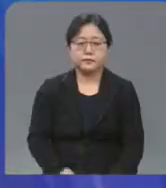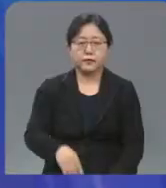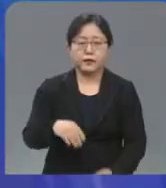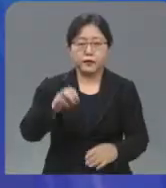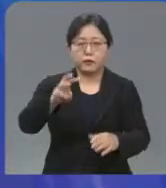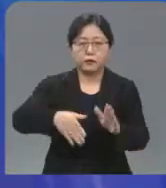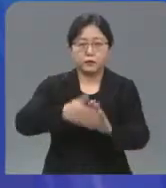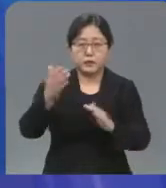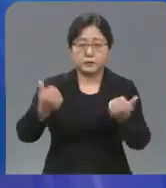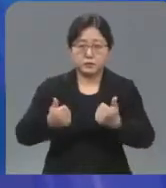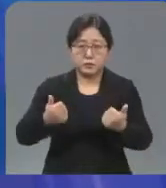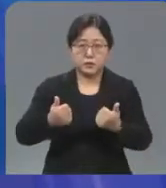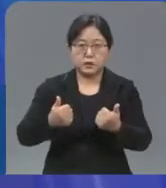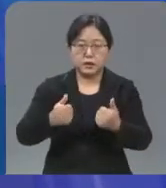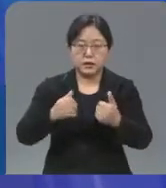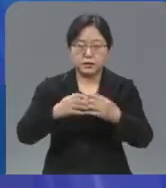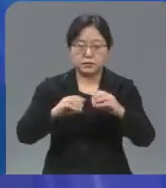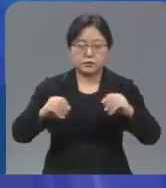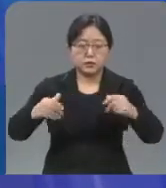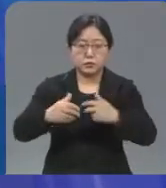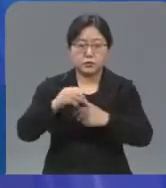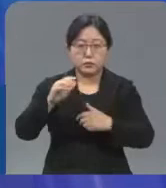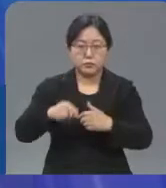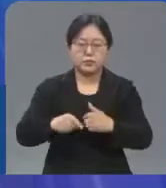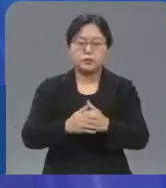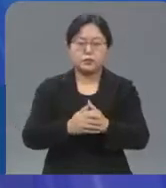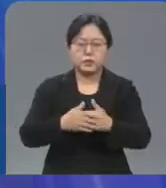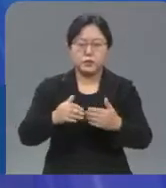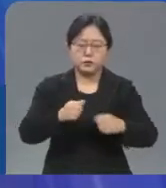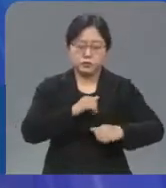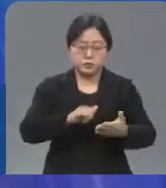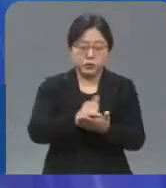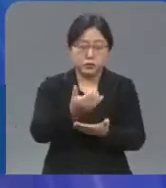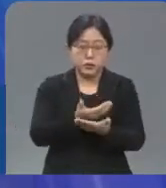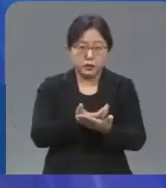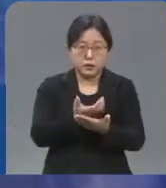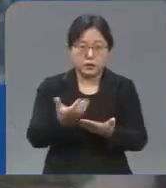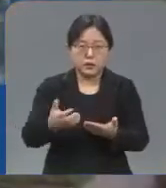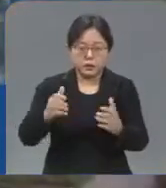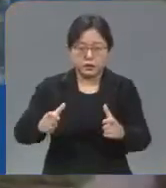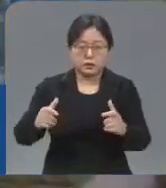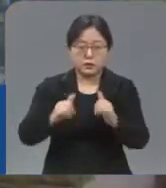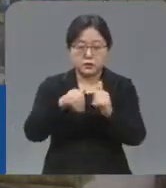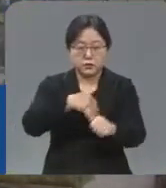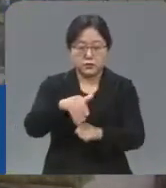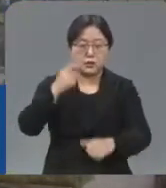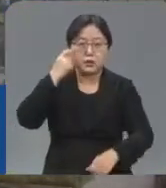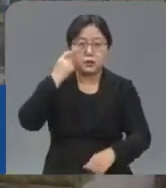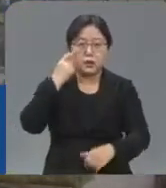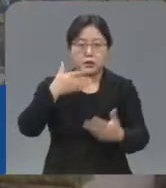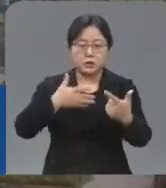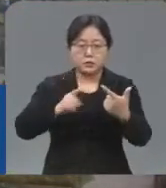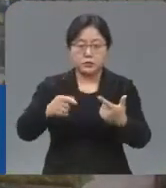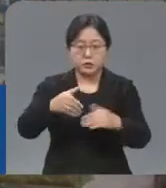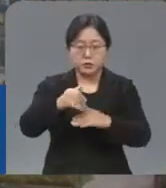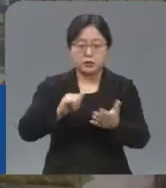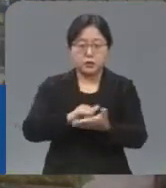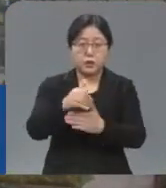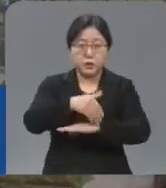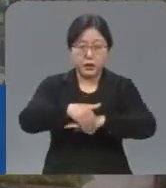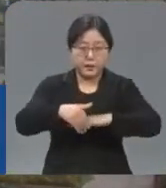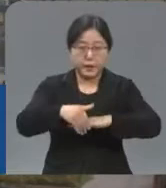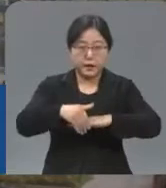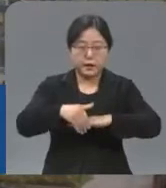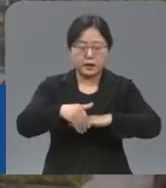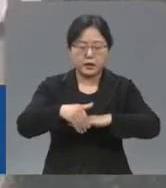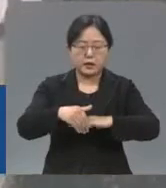한편 광주시의회는 국토부는 군공항 이전 추진 상황과 지역 여건 등을 고려해서 제6차